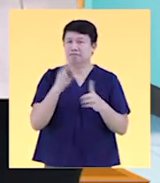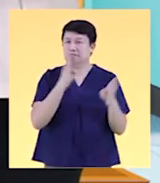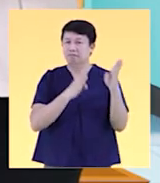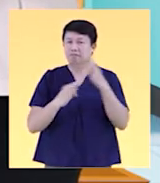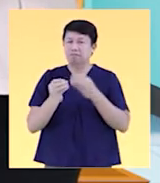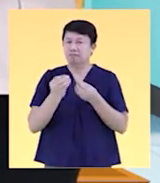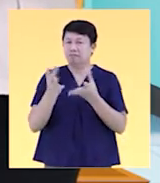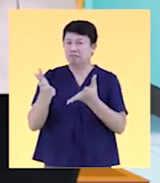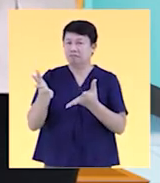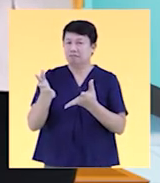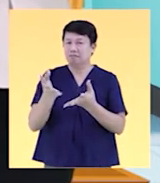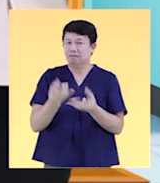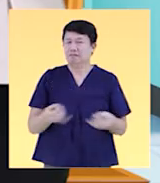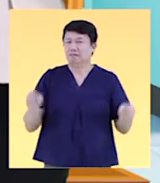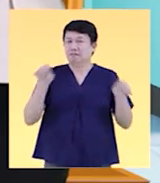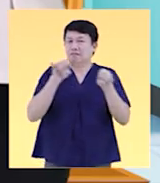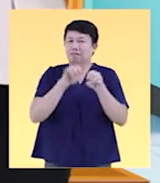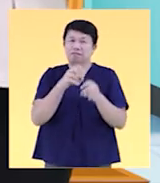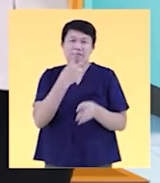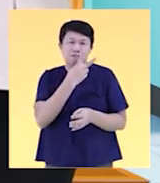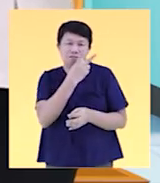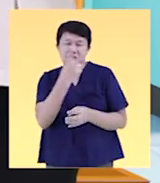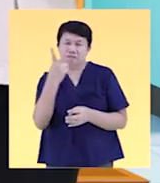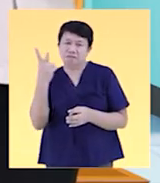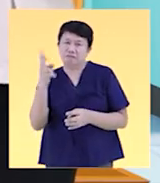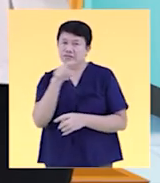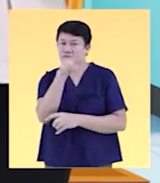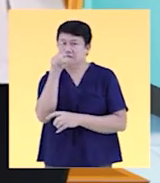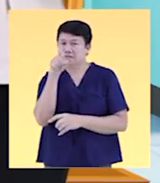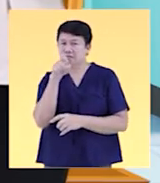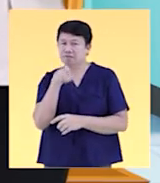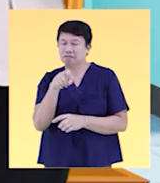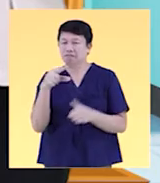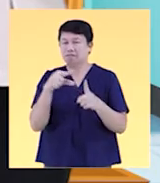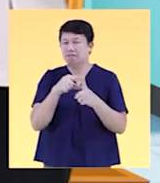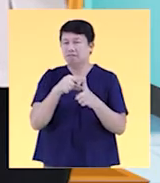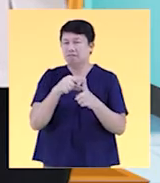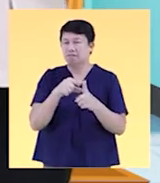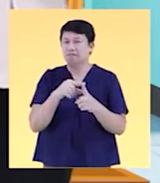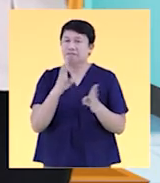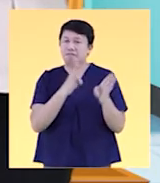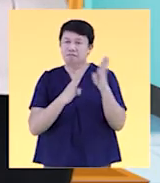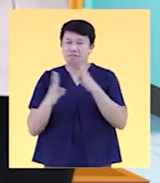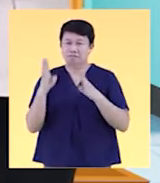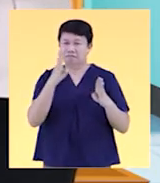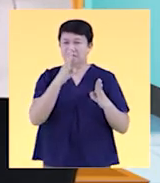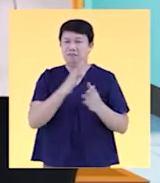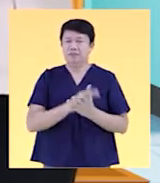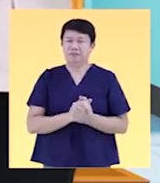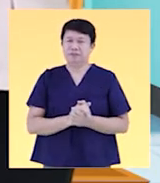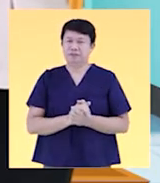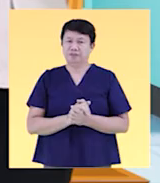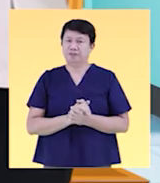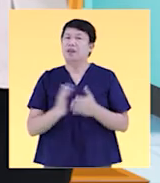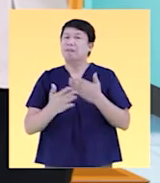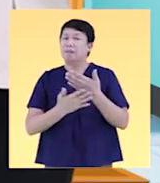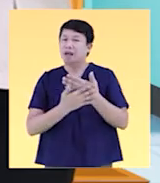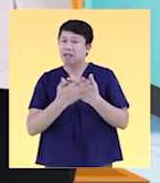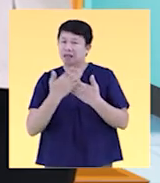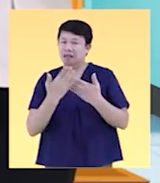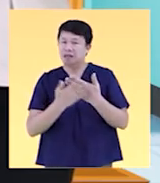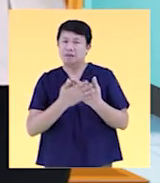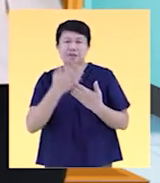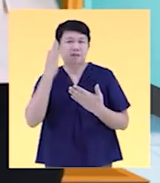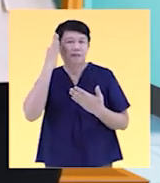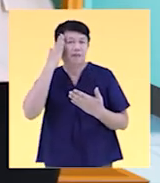word problem na binigay. Napakahalagang makita ang tinatanong sa word problem.